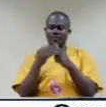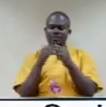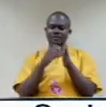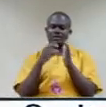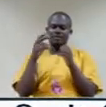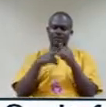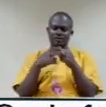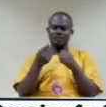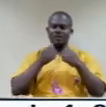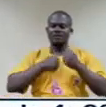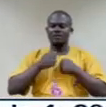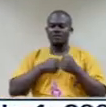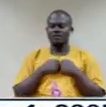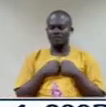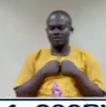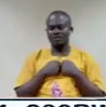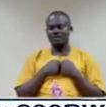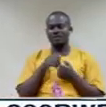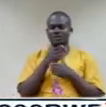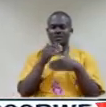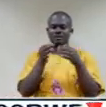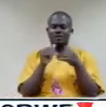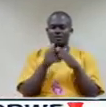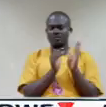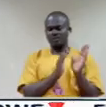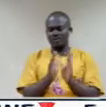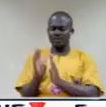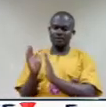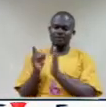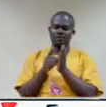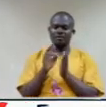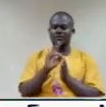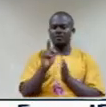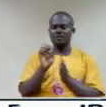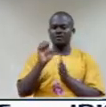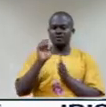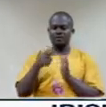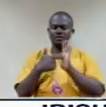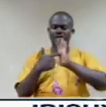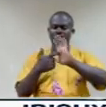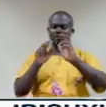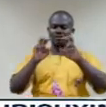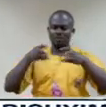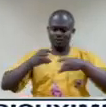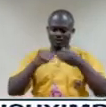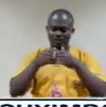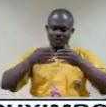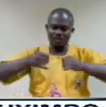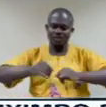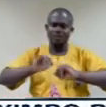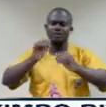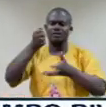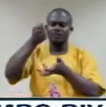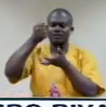228.7 z'amafaranga y'u Rwanda. Minisitiri w'Imari n'Igenamigambi Dr. Uzziel Ndagijimana agaragaza uko ishyirwa mu bikorwa ry'ingengo